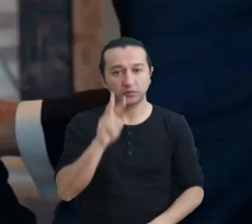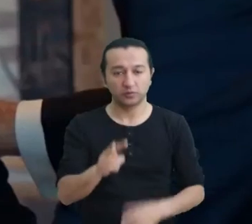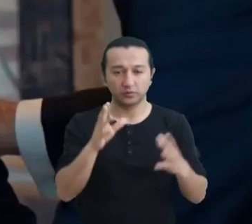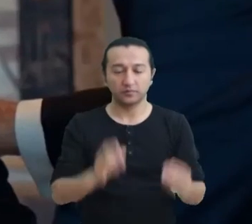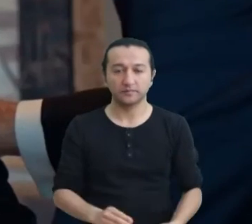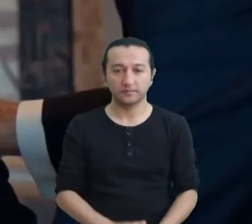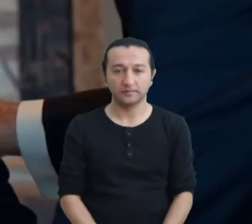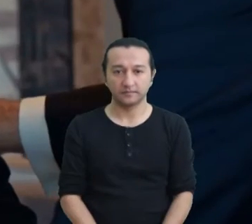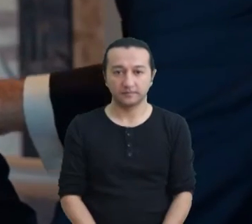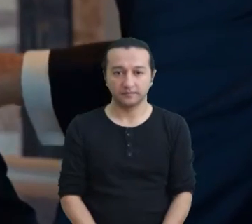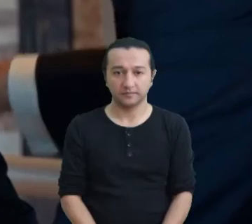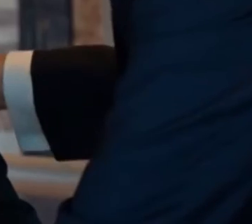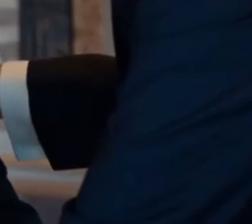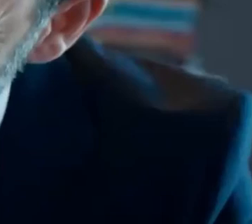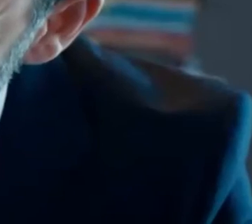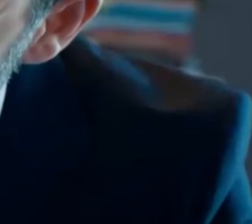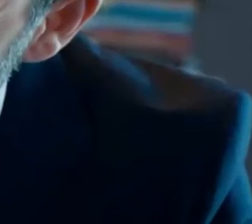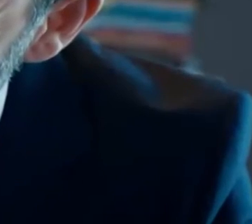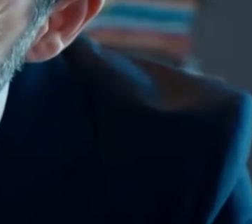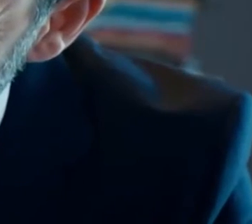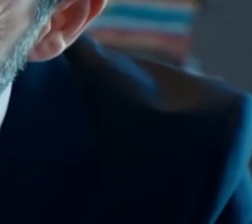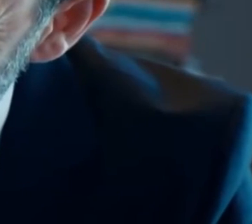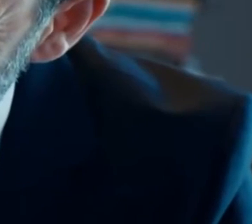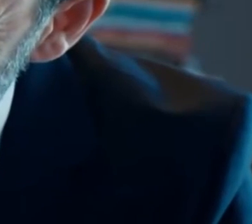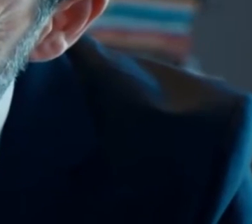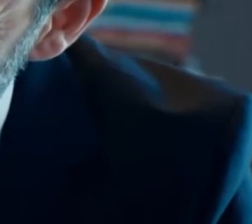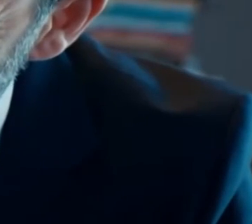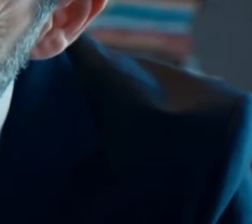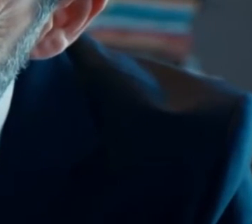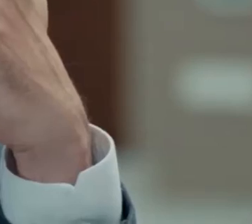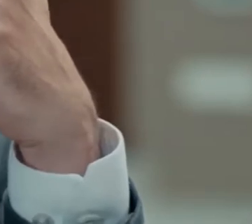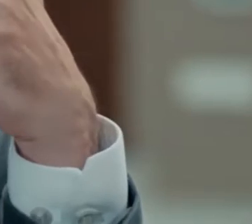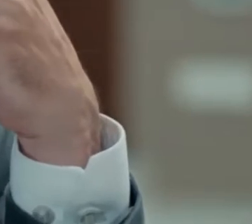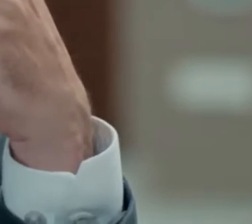görebiliyorum. Gülümsediler birbirlerine. Fehmi'nin sol yanağında derin bir gamzesi var.